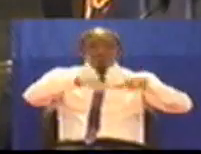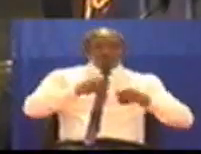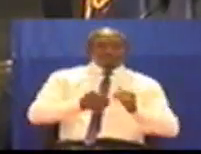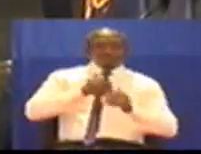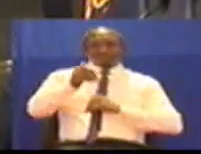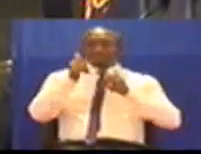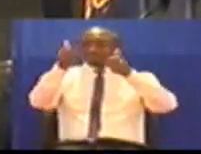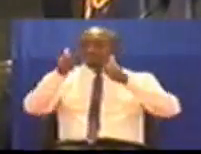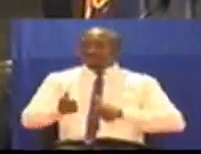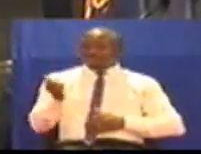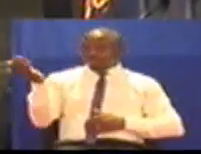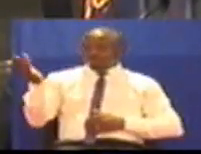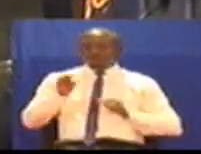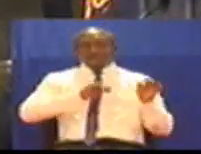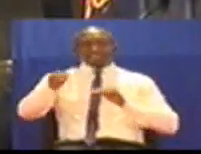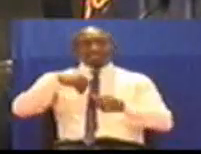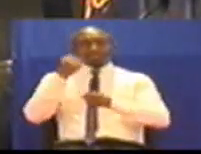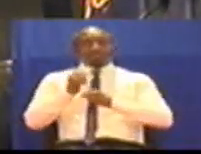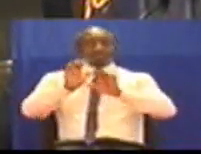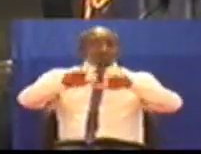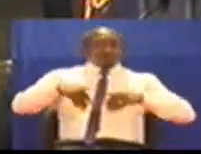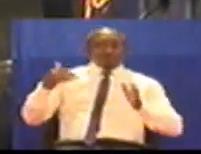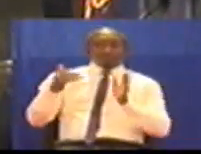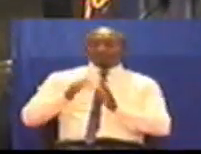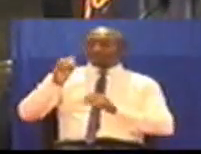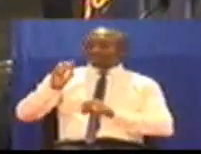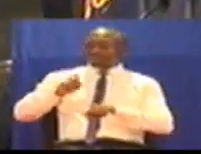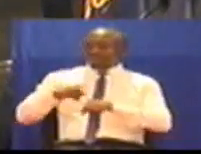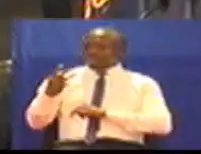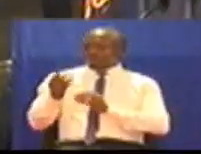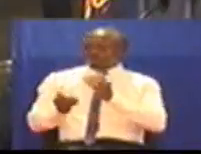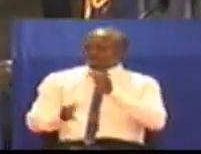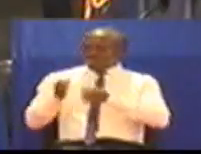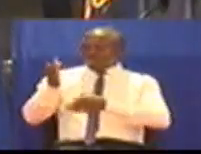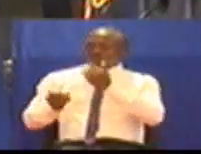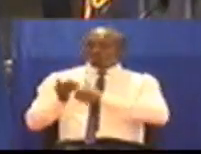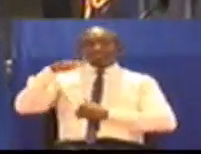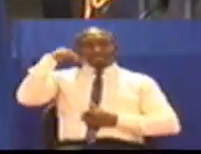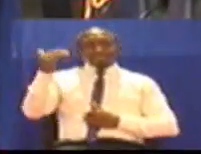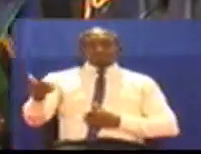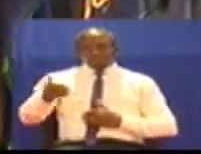tangazo hilo naahirisha shughuli za bunge mpaka saa 3 kamili asubuhi kesho.